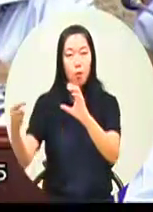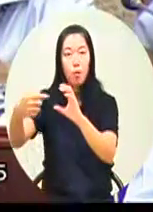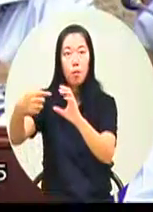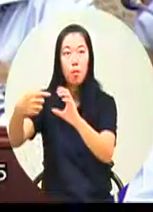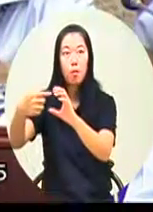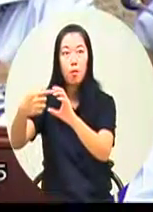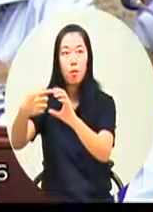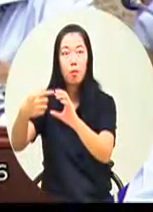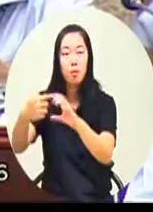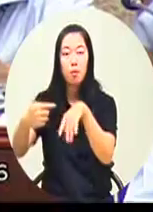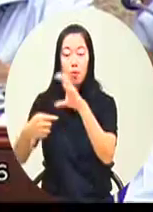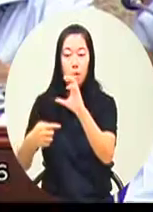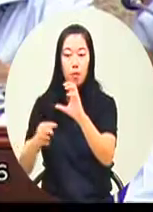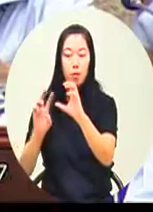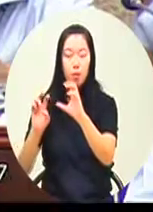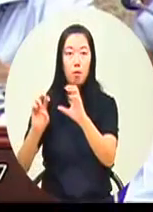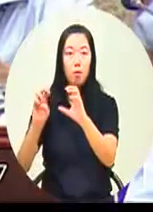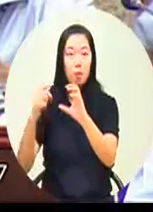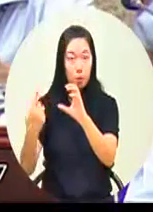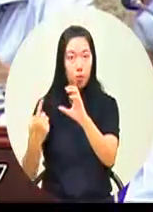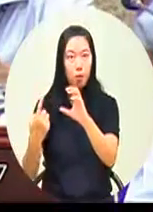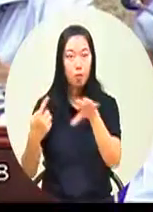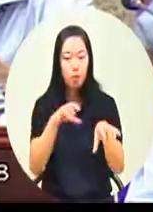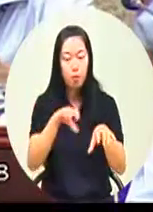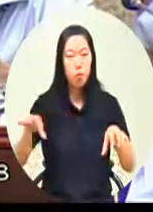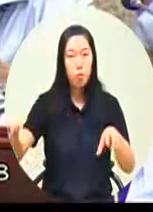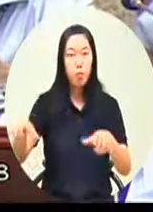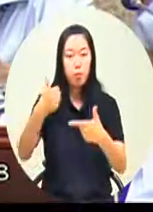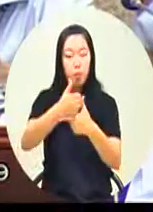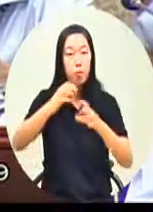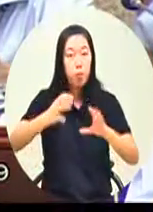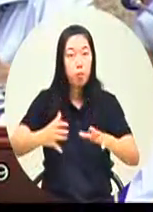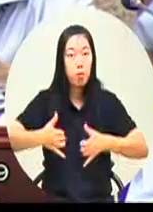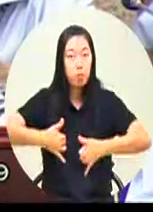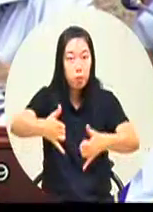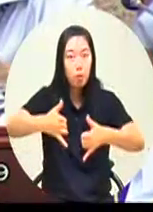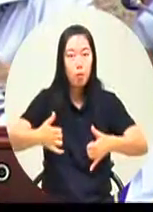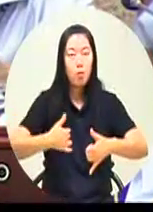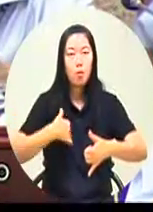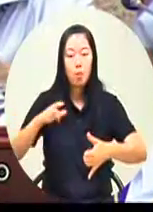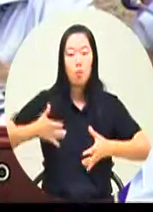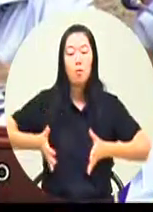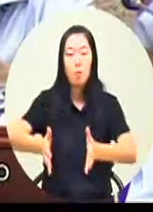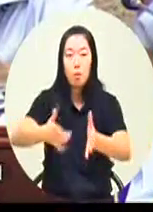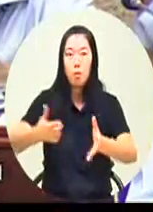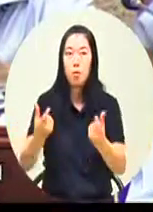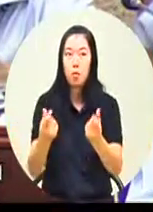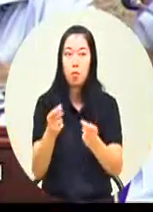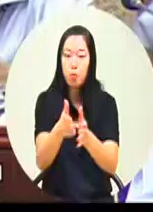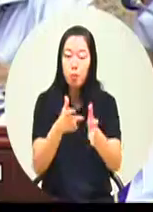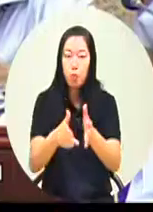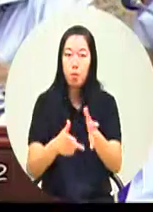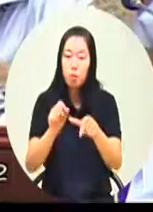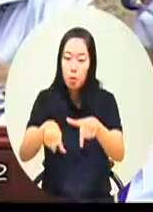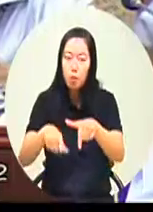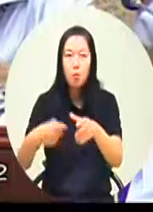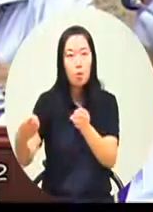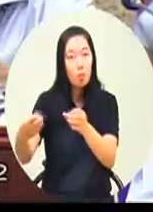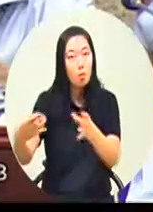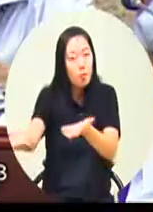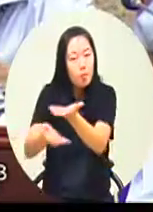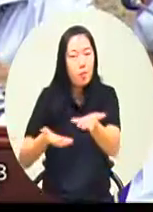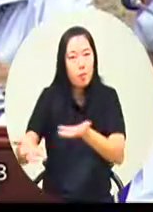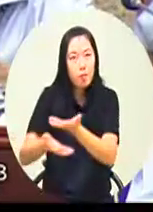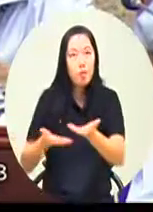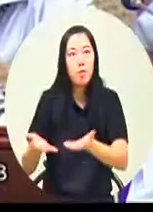到我们那个C31的部分，就是建国路这一段的话，那这一段我们还会继续跟台铁这边协调，因为台铁目前其实还